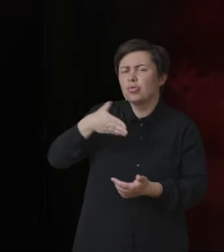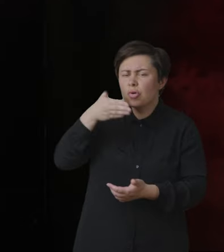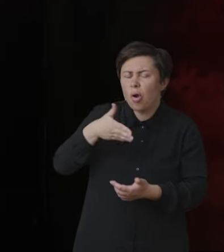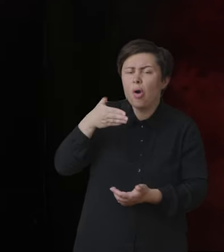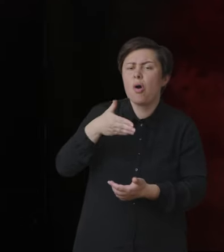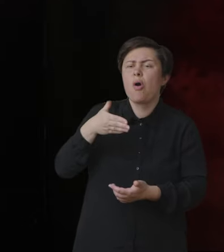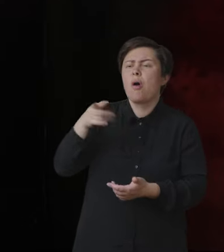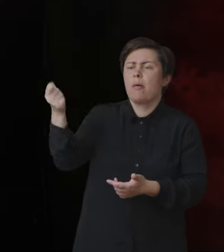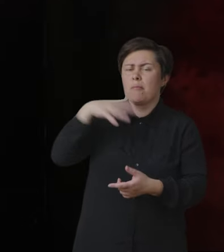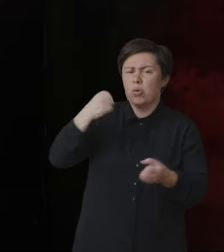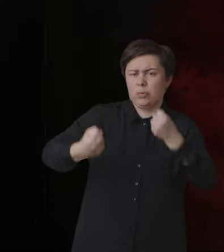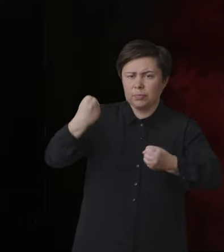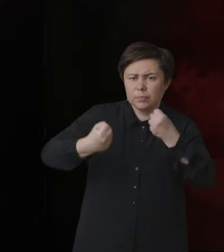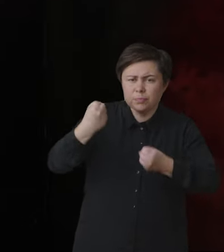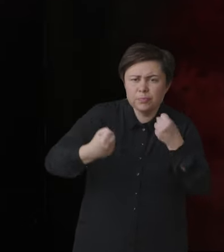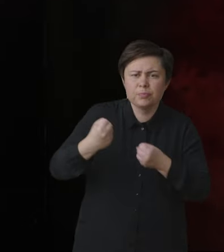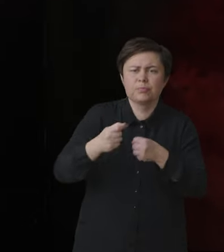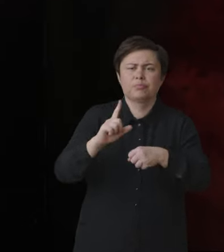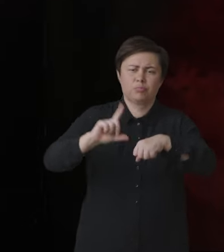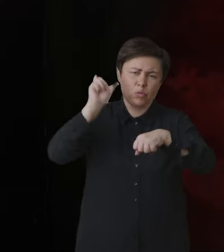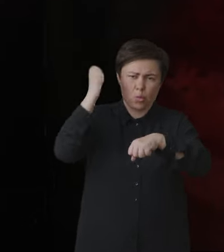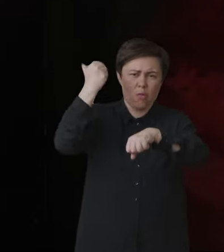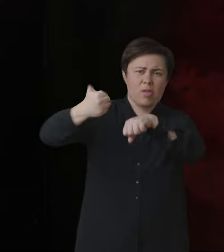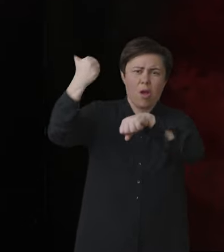tutaj, był kierowca, był komendant